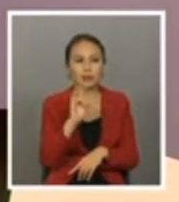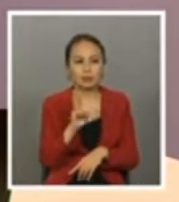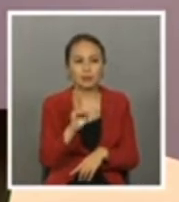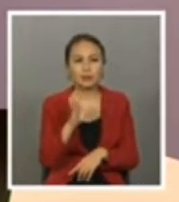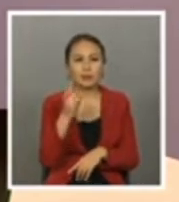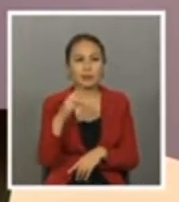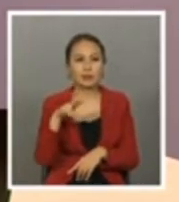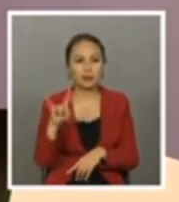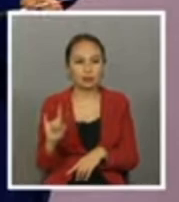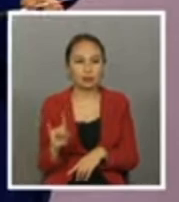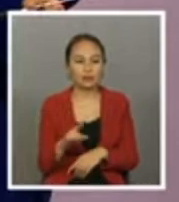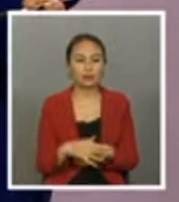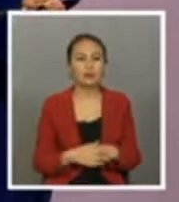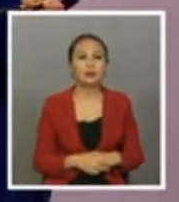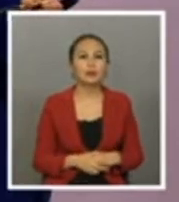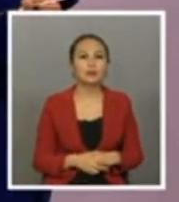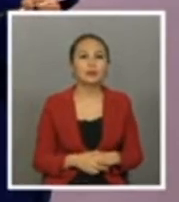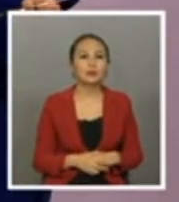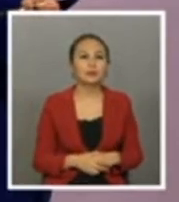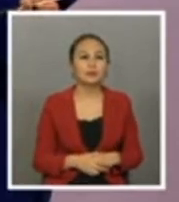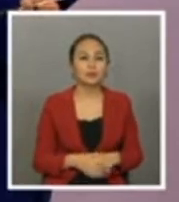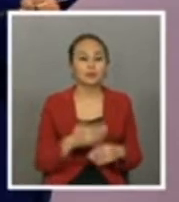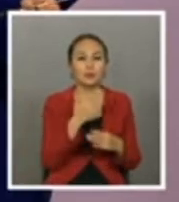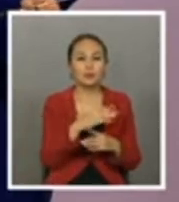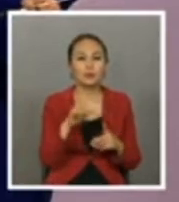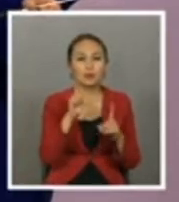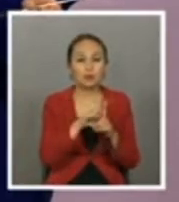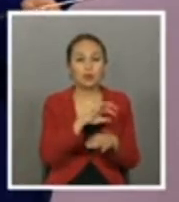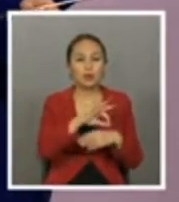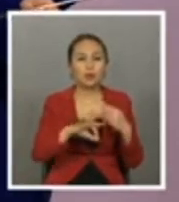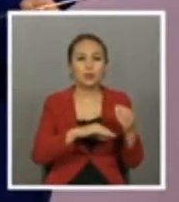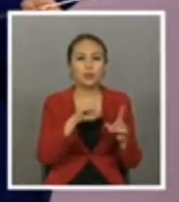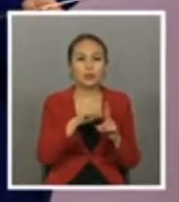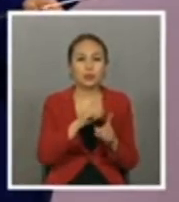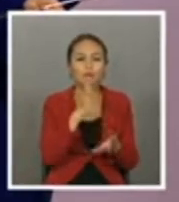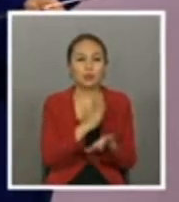сыйлық, сыйлы. Бұл сөздерде артық сөз бар ма?